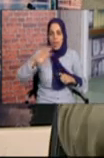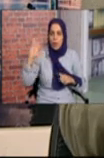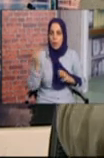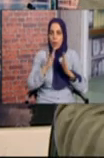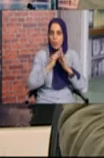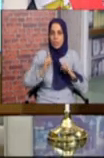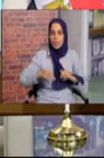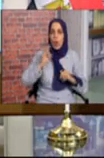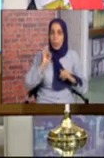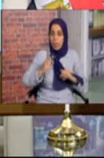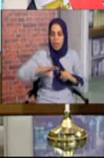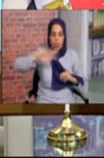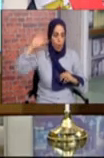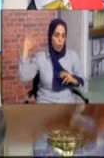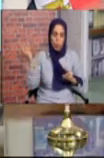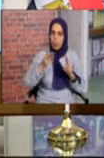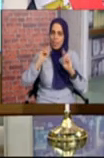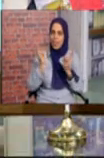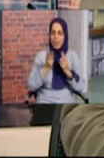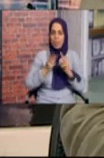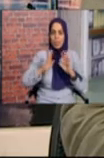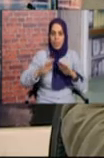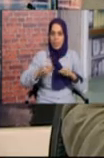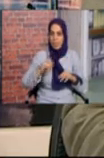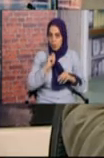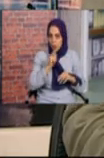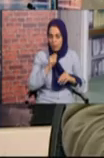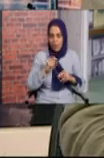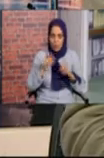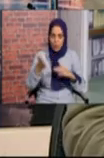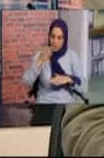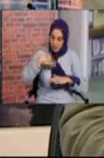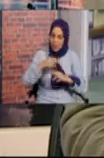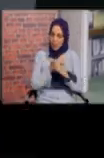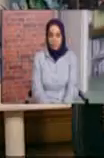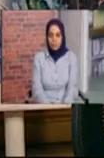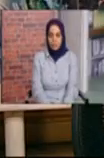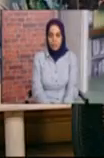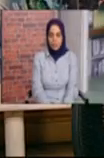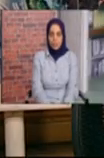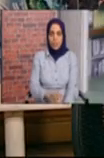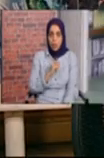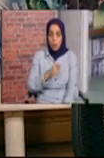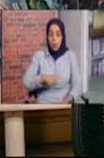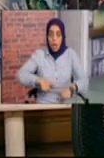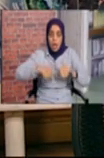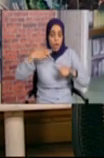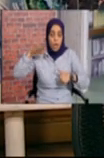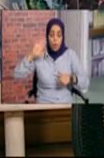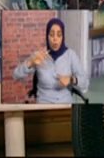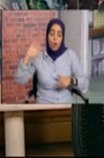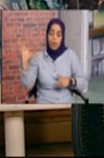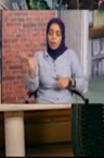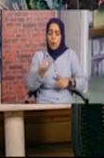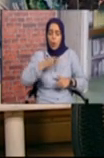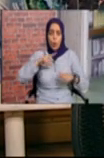اقتناء وبيتحدى بها العالم. صحيح. طب خلونا نشوف حاجة عن الحياة الكريمة ونرجع لأستاذة نورة. ستكون حياة كريمة ولائقة إن شاء